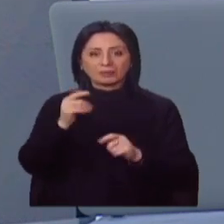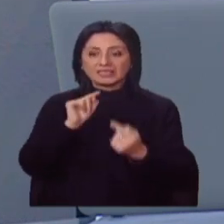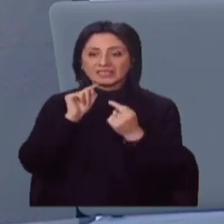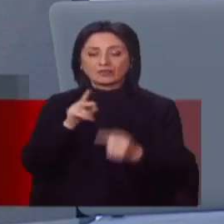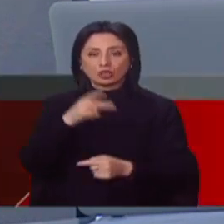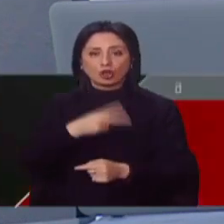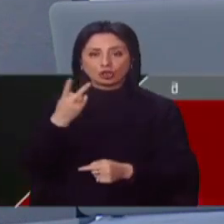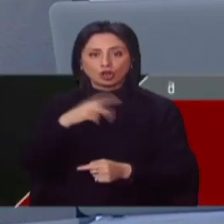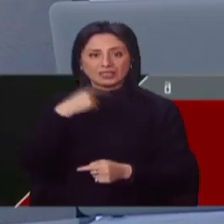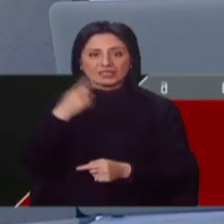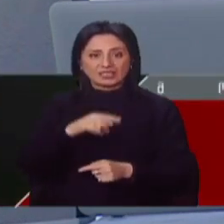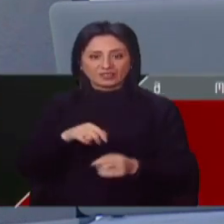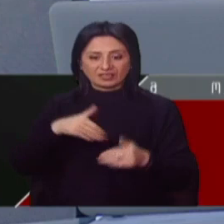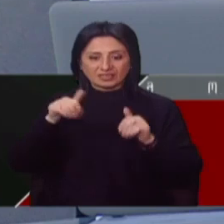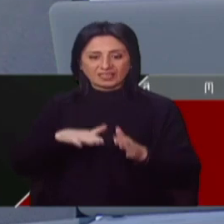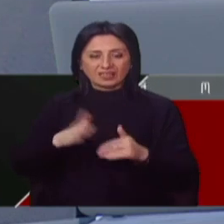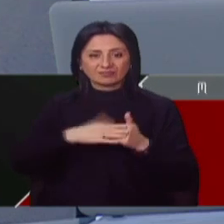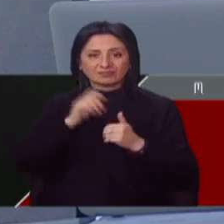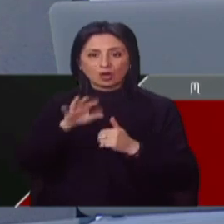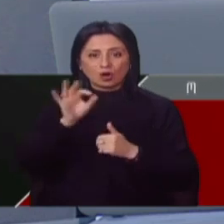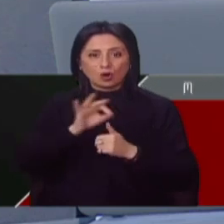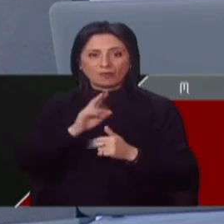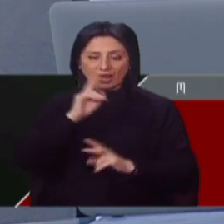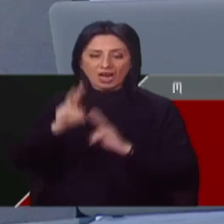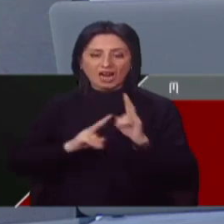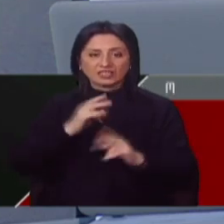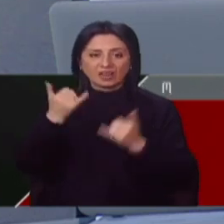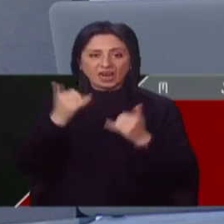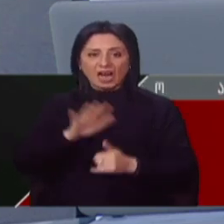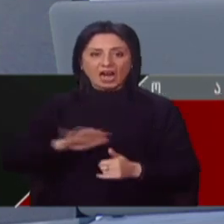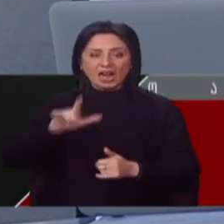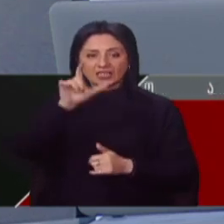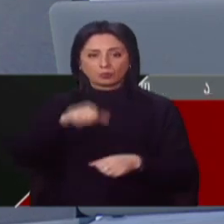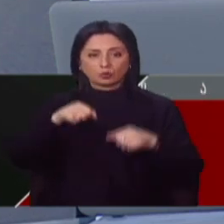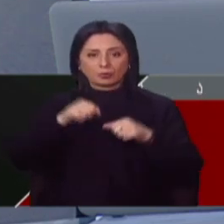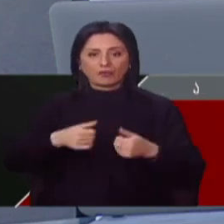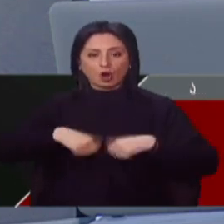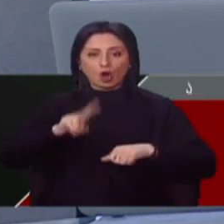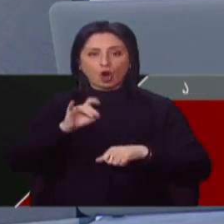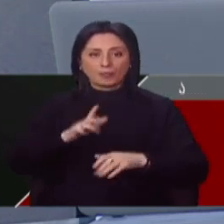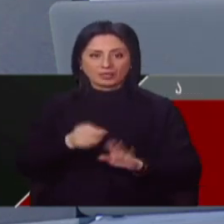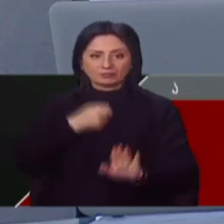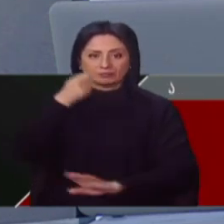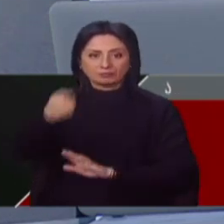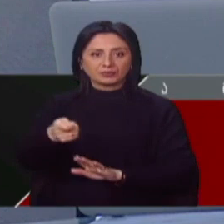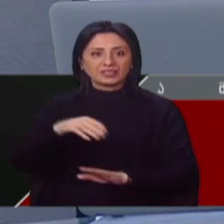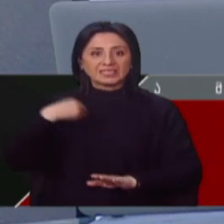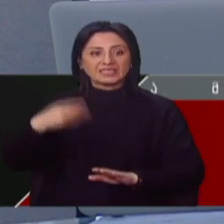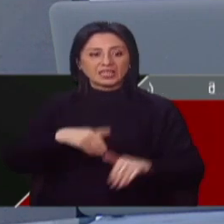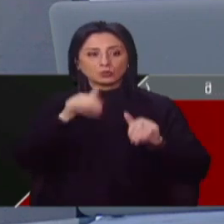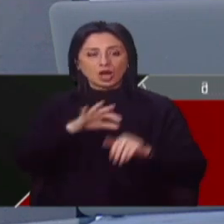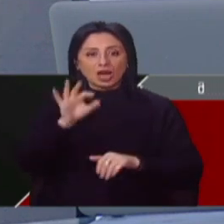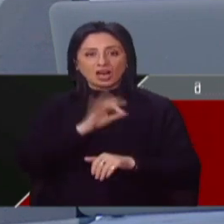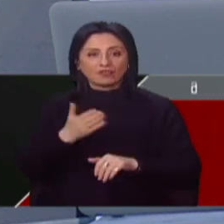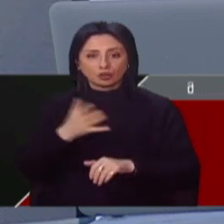sinaamde 2022 tsels gamotaneli gamamtqunebeli ganachenis gasachorebas amjerat garos ademenis uflebata komitetshi apirebs. Strasburgis